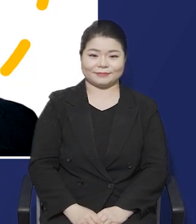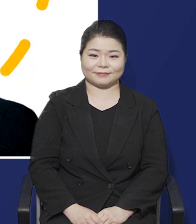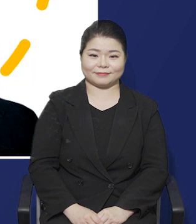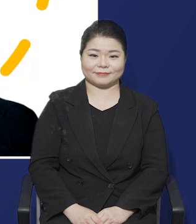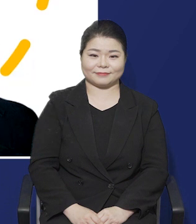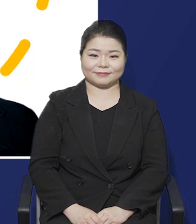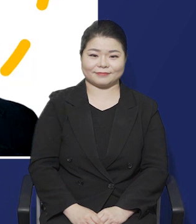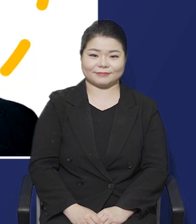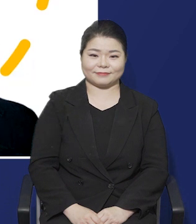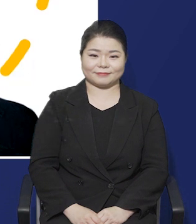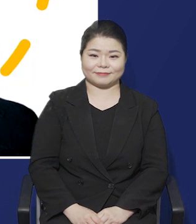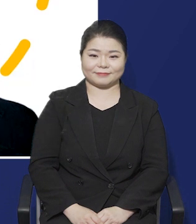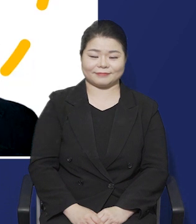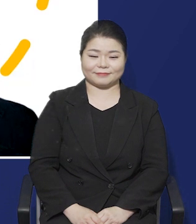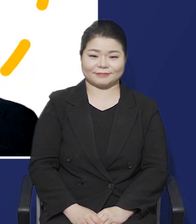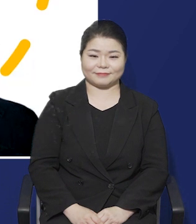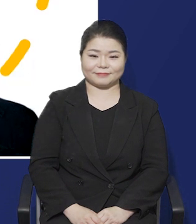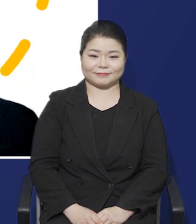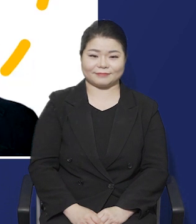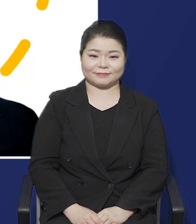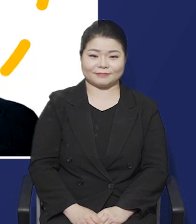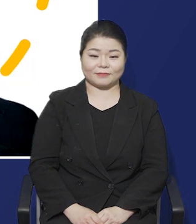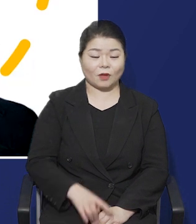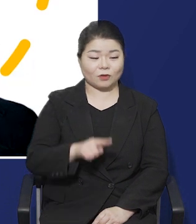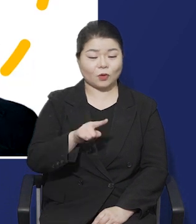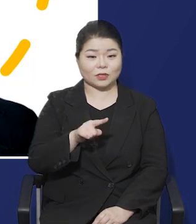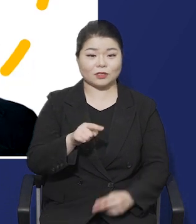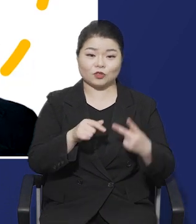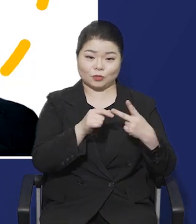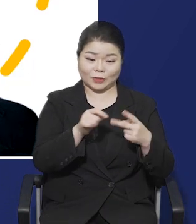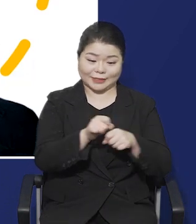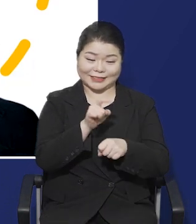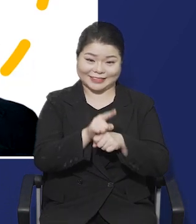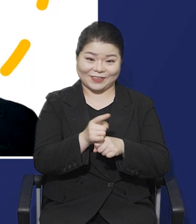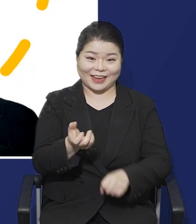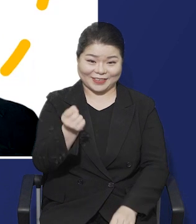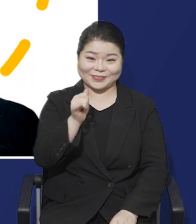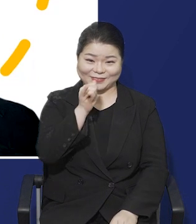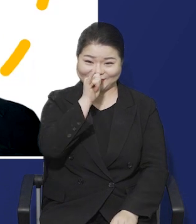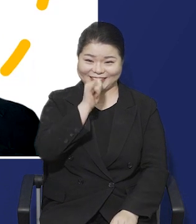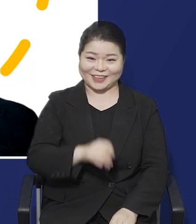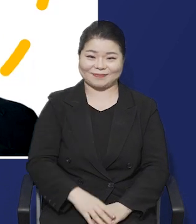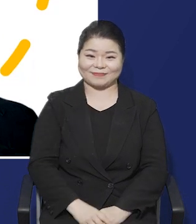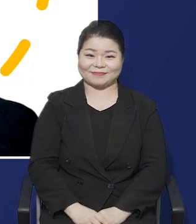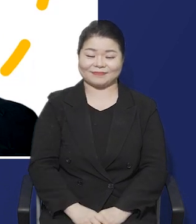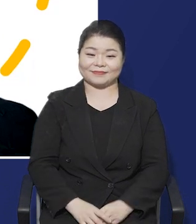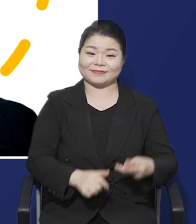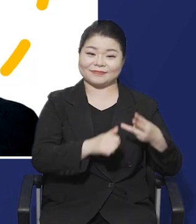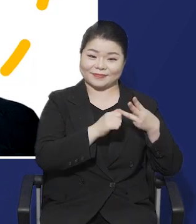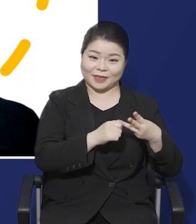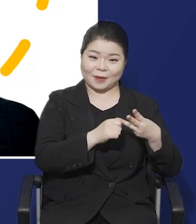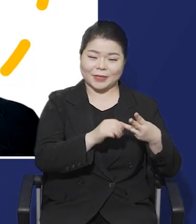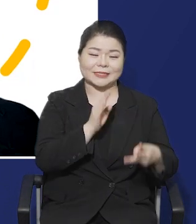시연을 통해서 풍부한 정보 제공을 받을 수 있기 때문에 3차원적인 특성을 갖고 있다고 볼 수 있습니다.